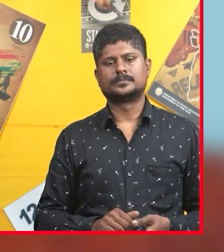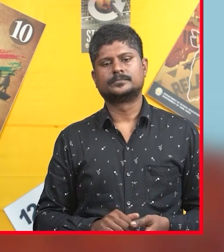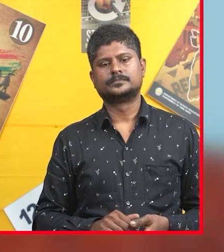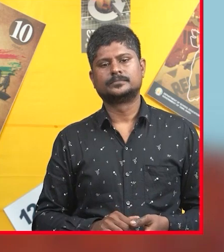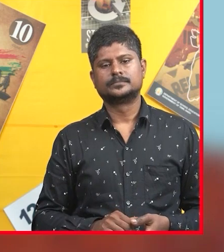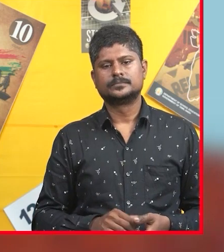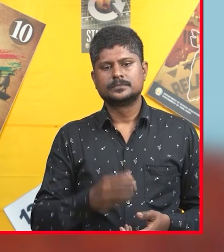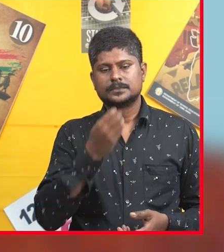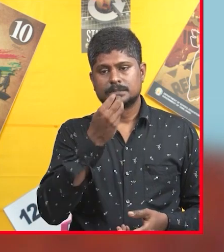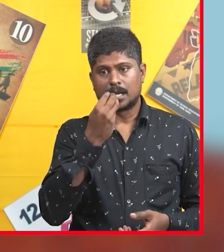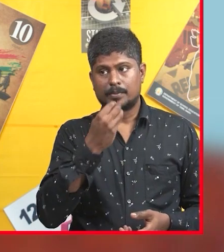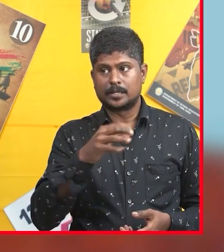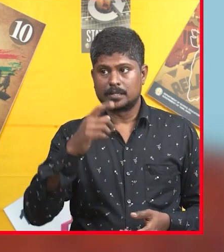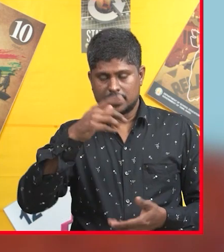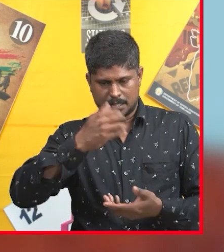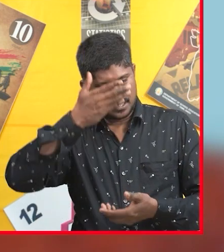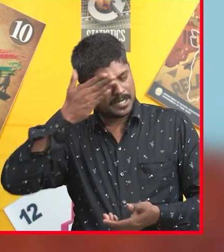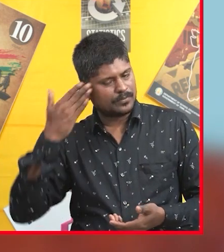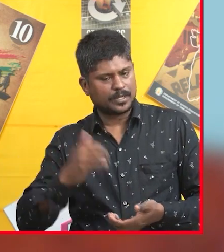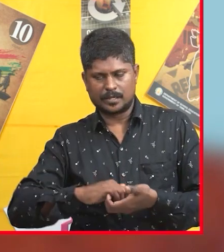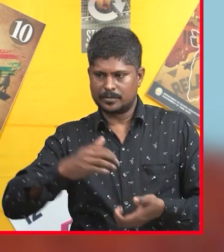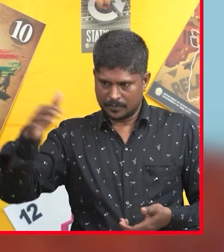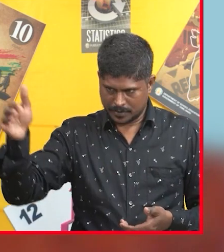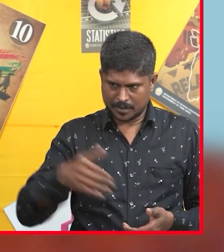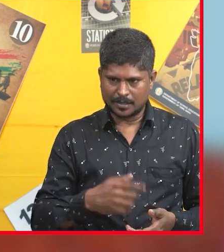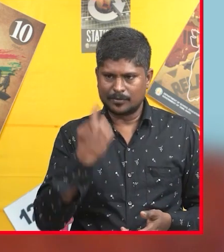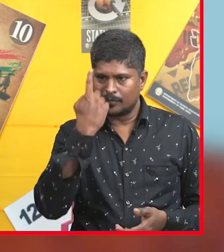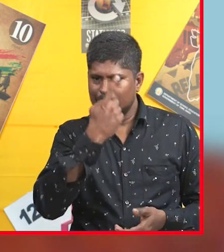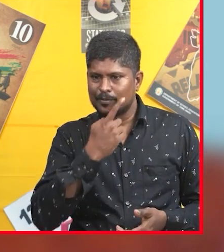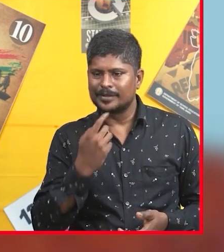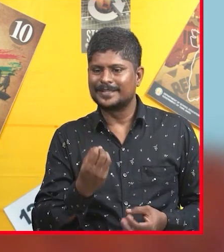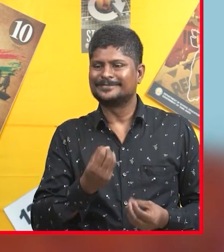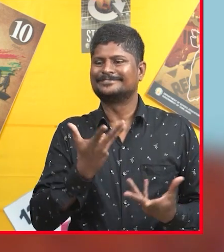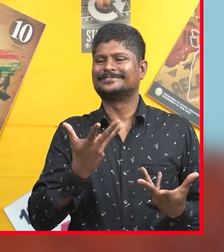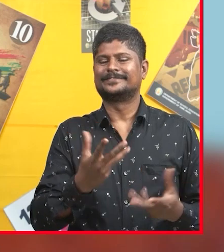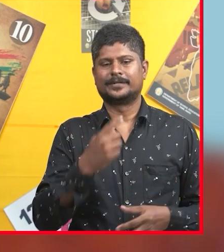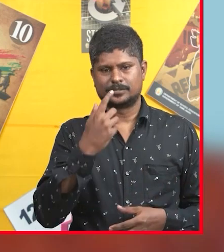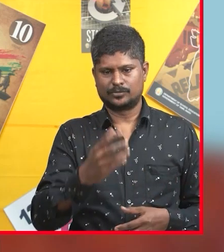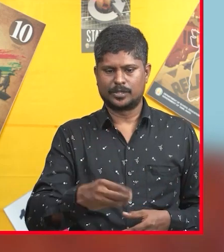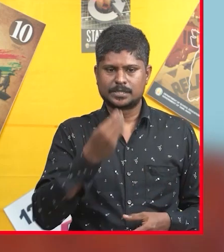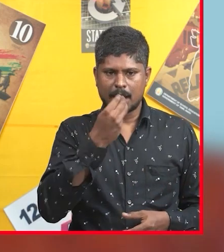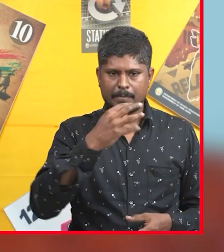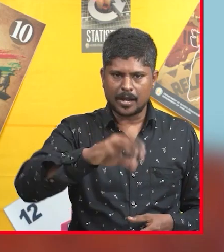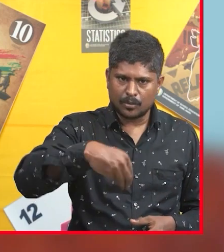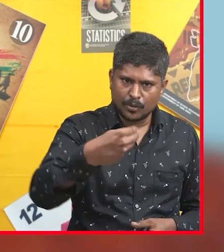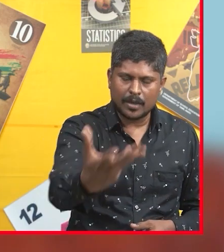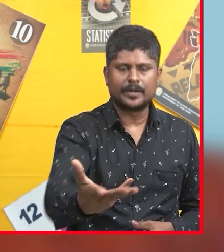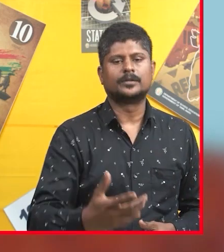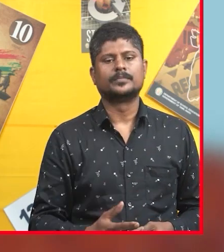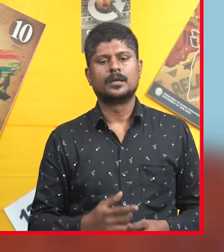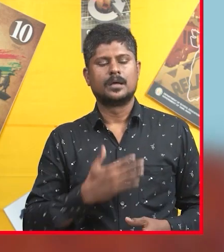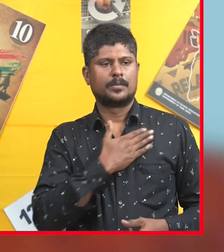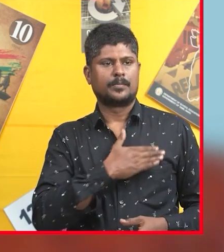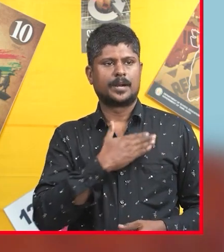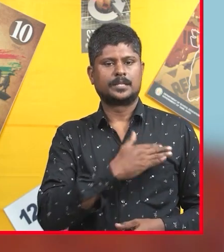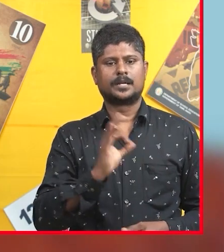நடு இரவுல விருந்தினர்கள் வந்தாலும் அவங்கள மகிழ்ச்சியோடு வரவேற்று உணவிடும் நல்லியல்பு